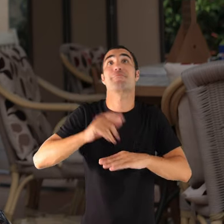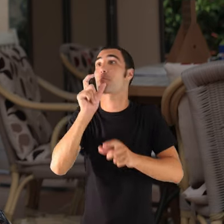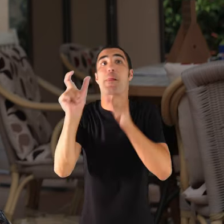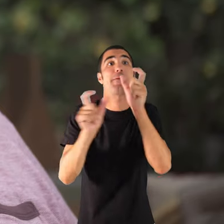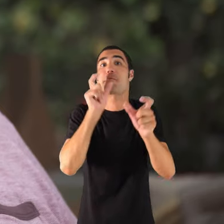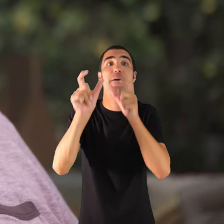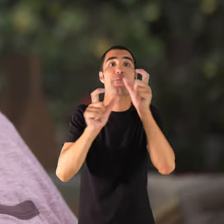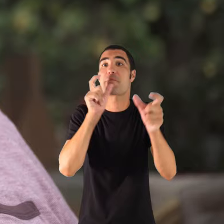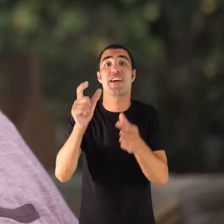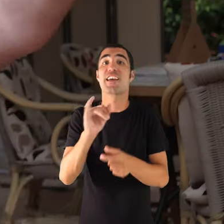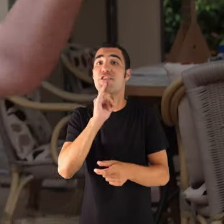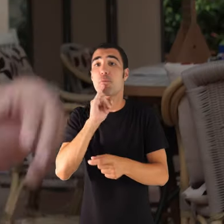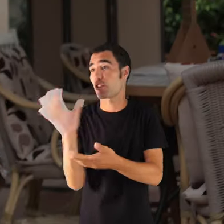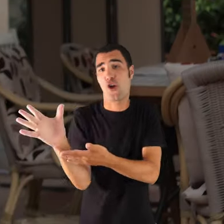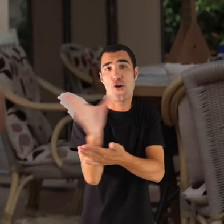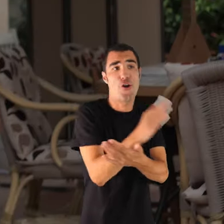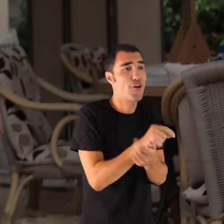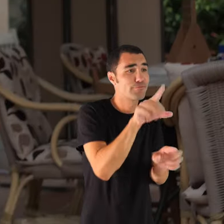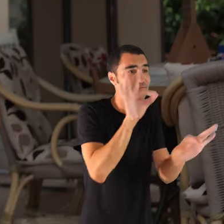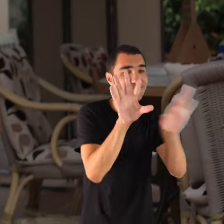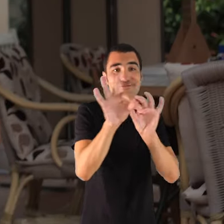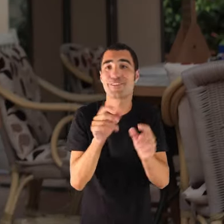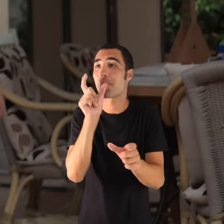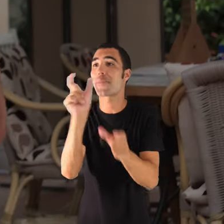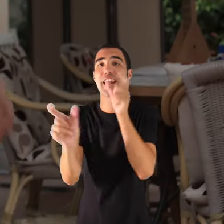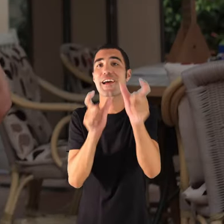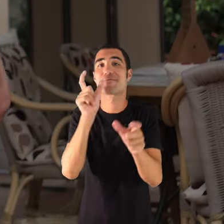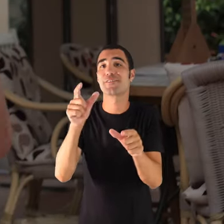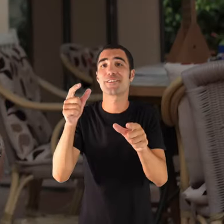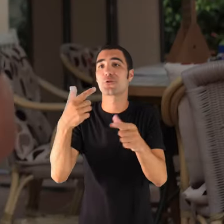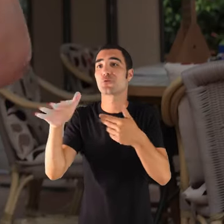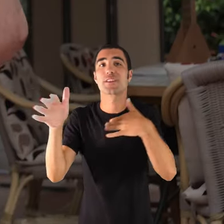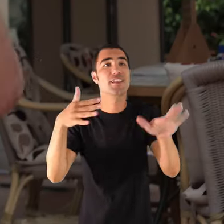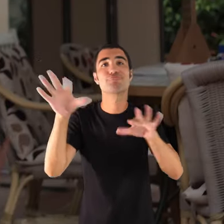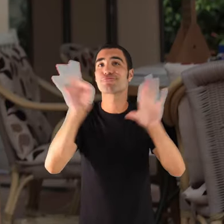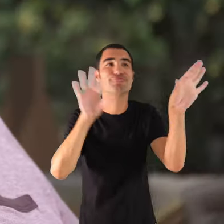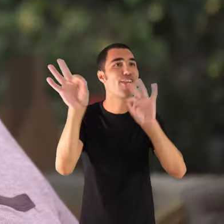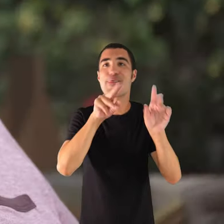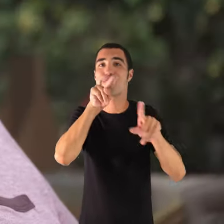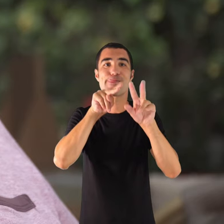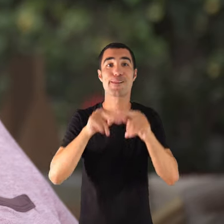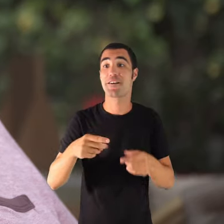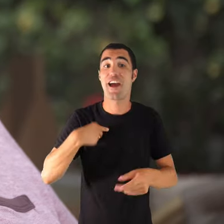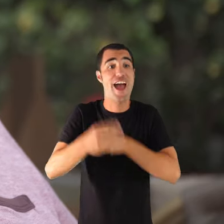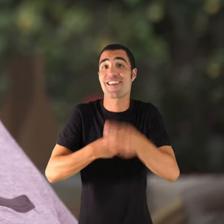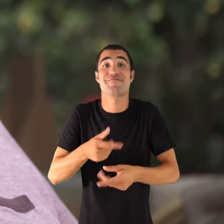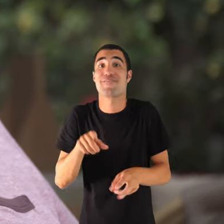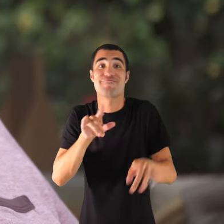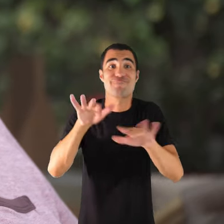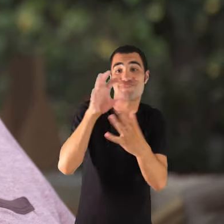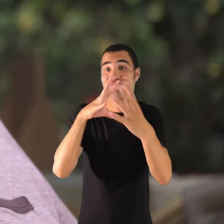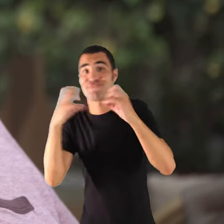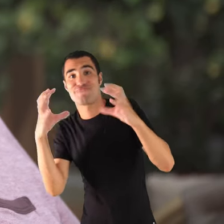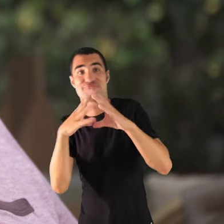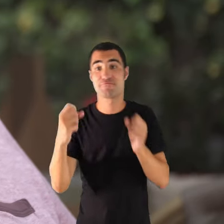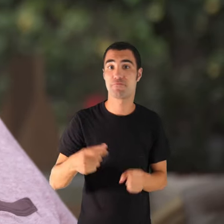paraula de tots els idiomes. Anàvem aprenent paraules sueltes i fèiem el que volíem. Un companyero nostre, que era en Jaume